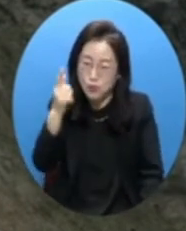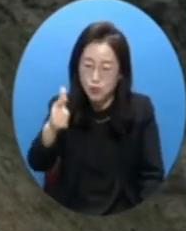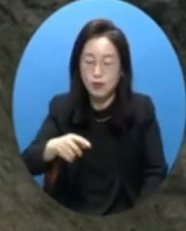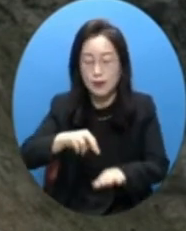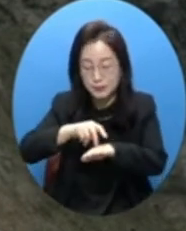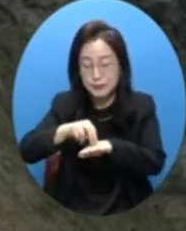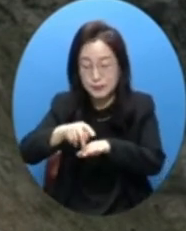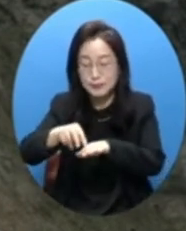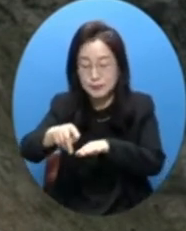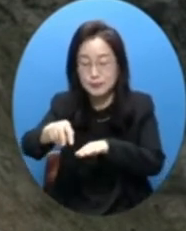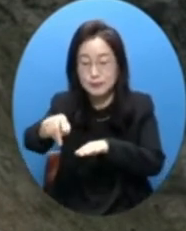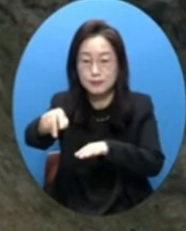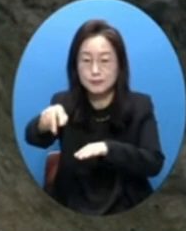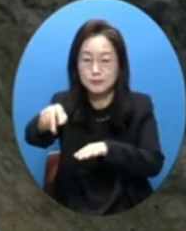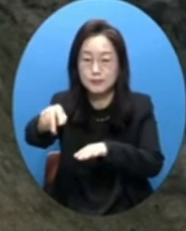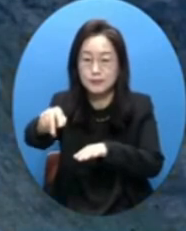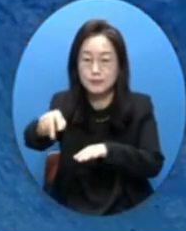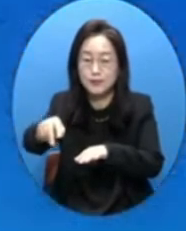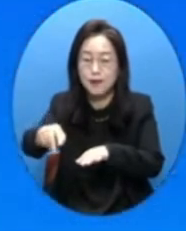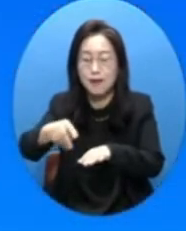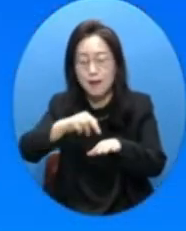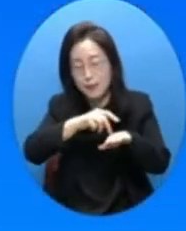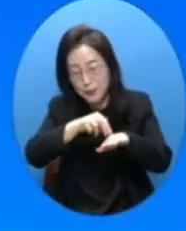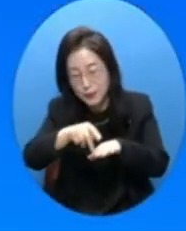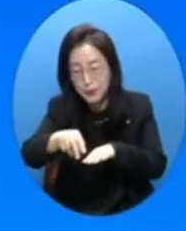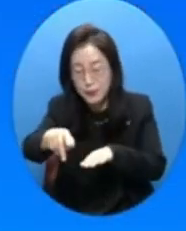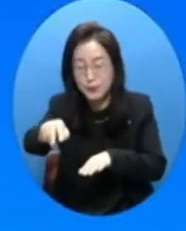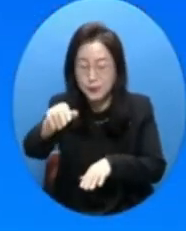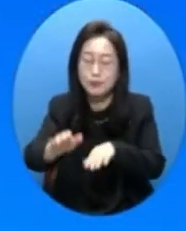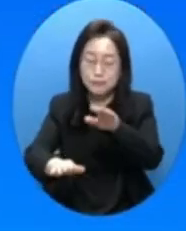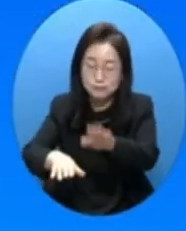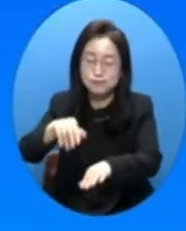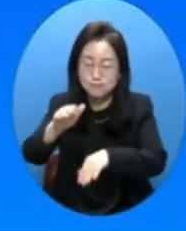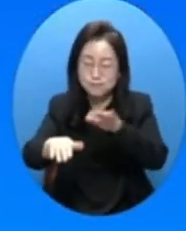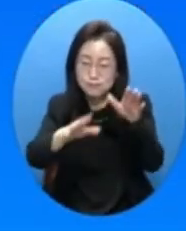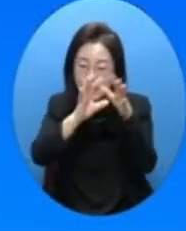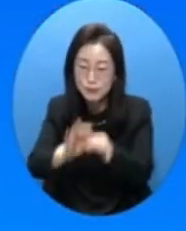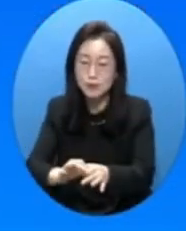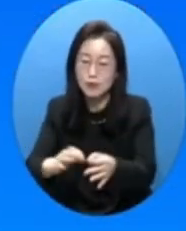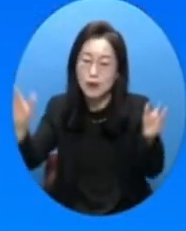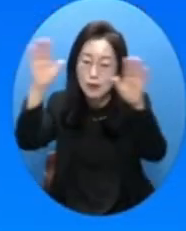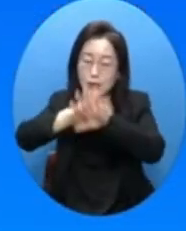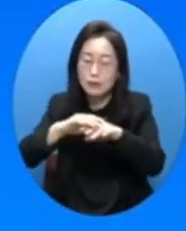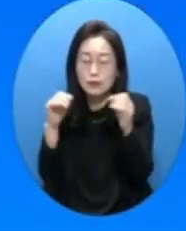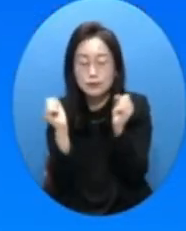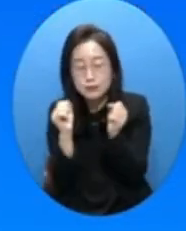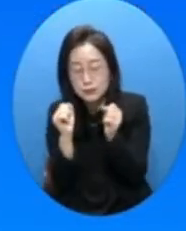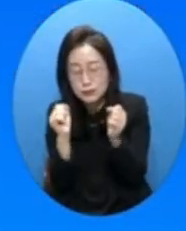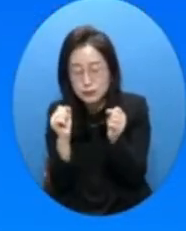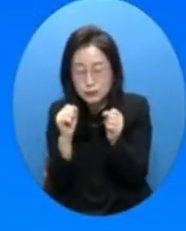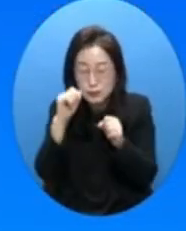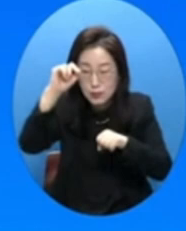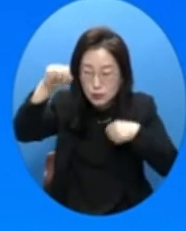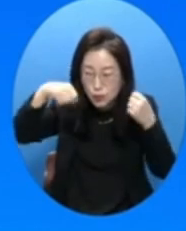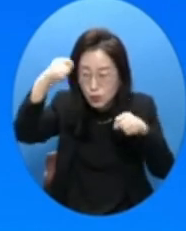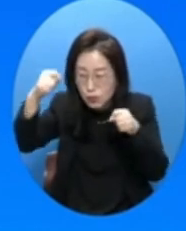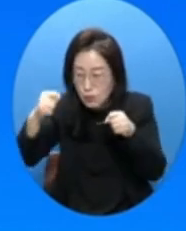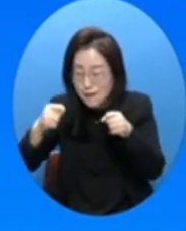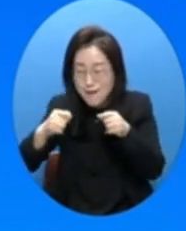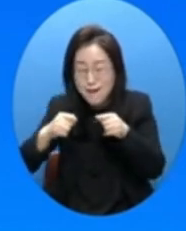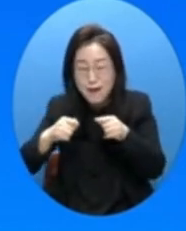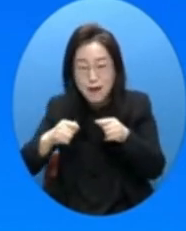합니다. 가도 가도 끝은 보이지 않고 밤에는 춥고 들짐승의 우는 소리가